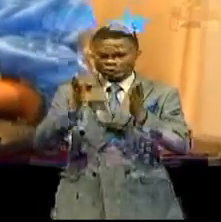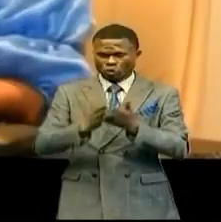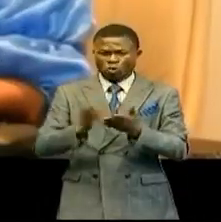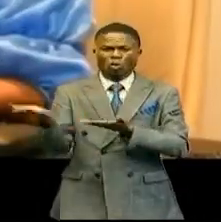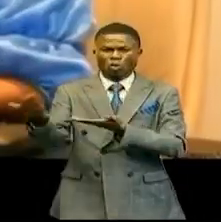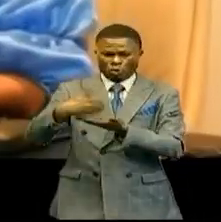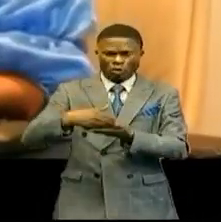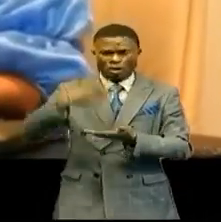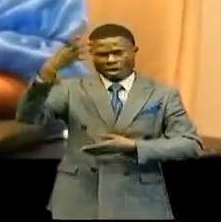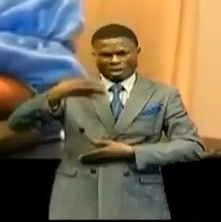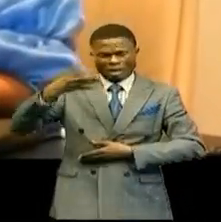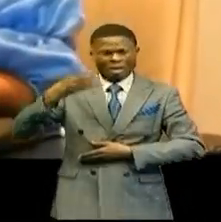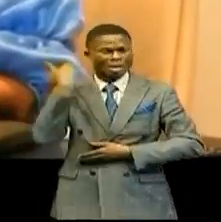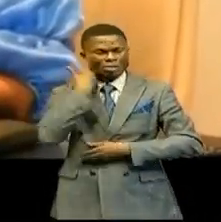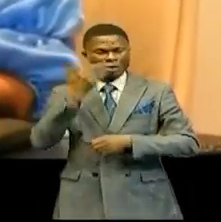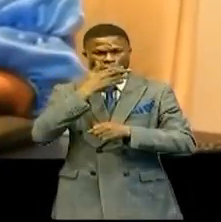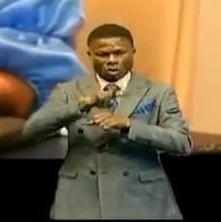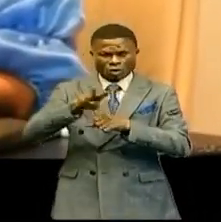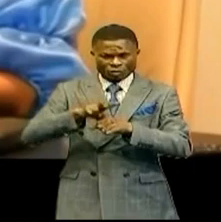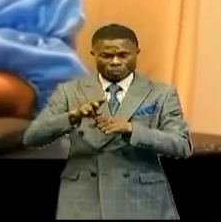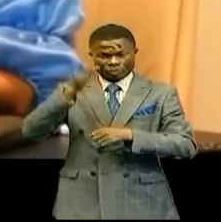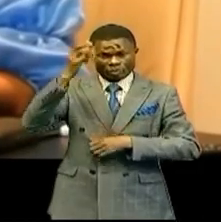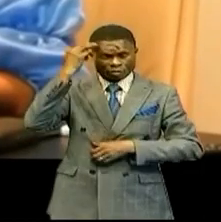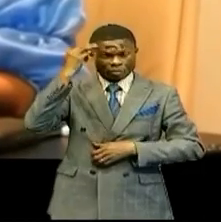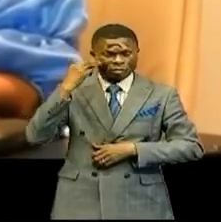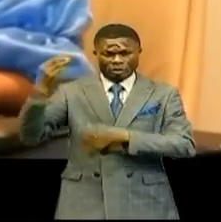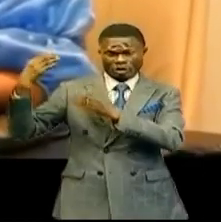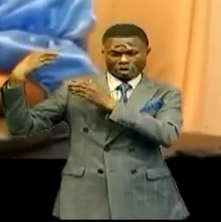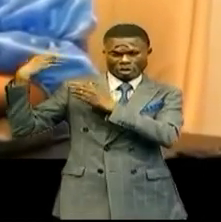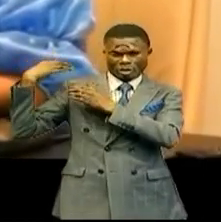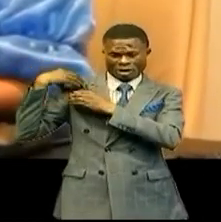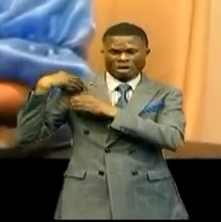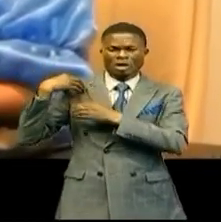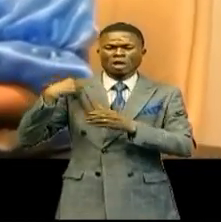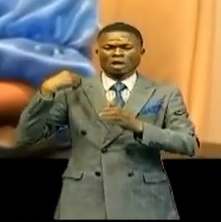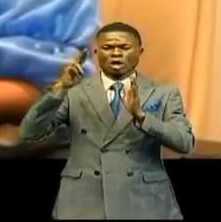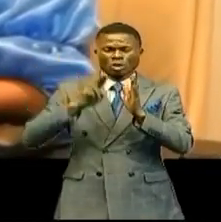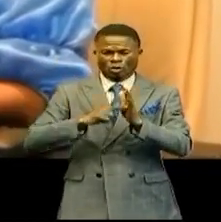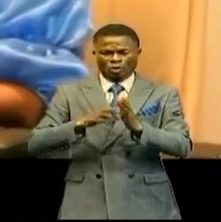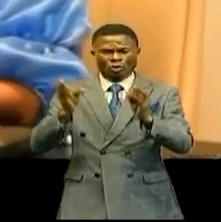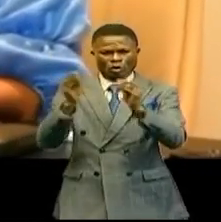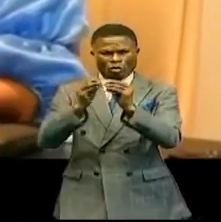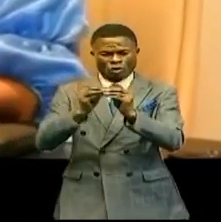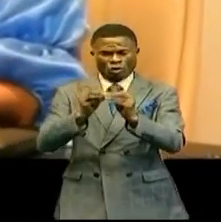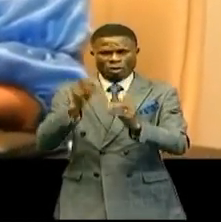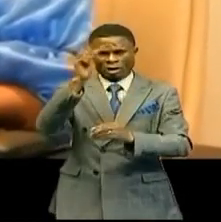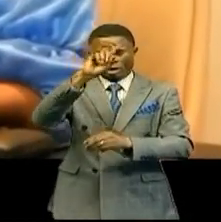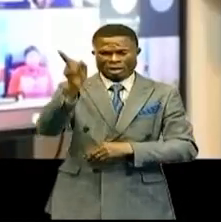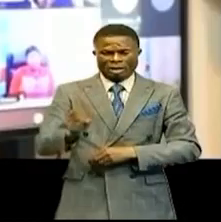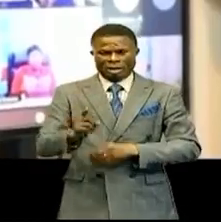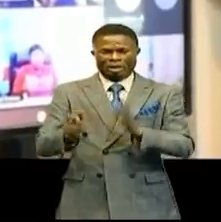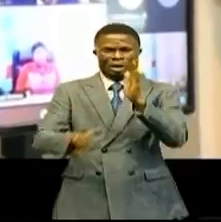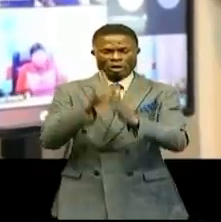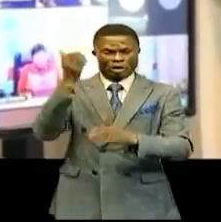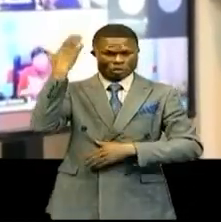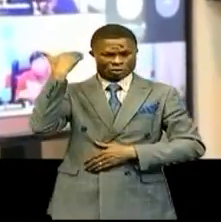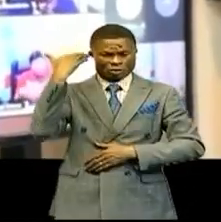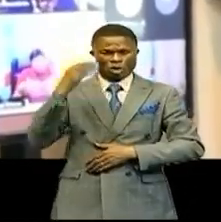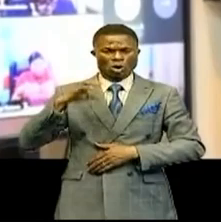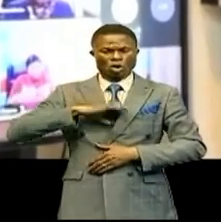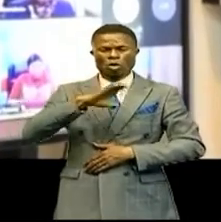vague. C'est dans ces cadres que le Premier ministre chef du gouvernement a réuni le 30 novembre dernier le